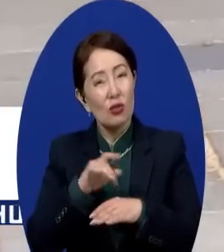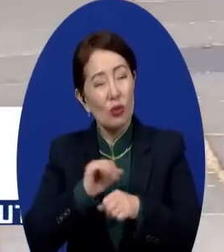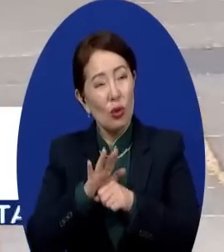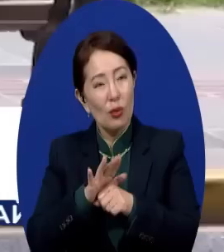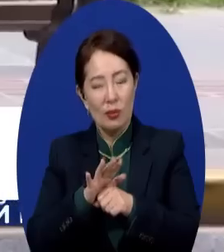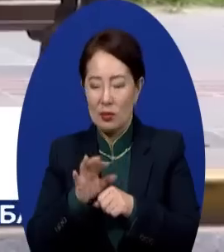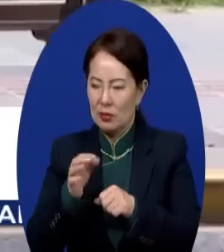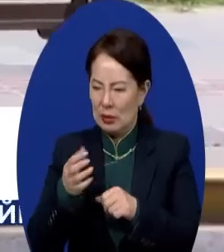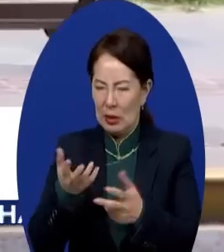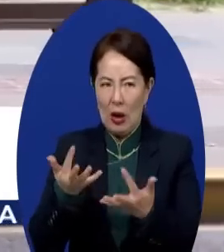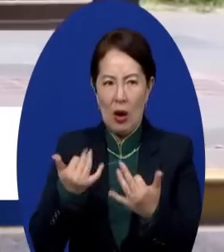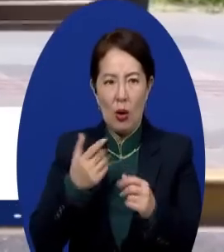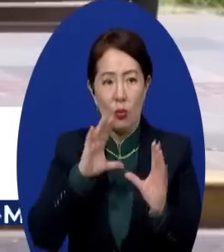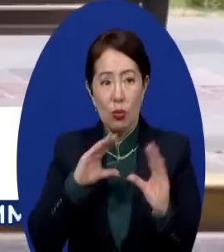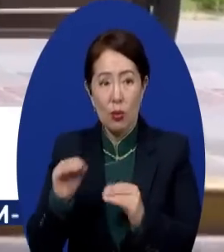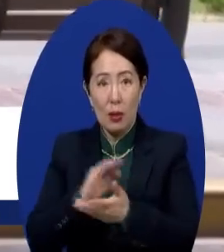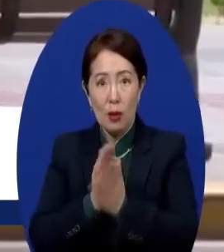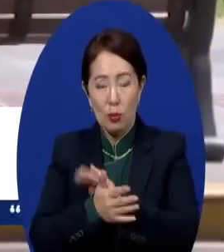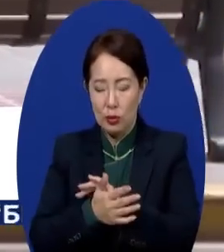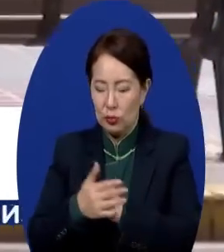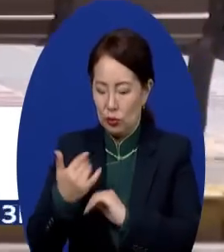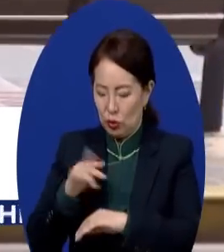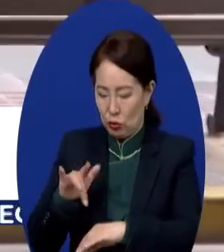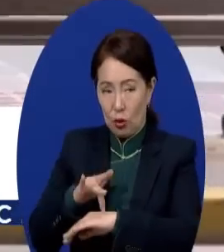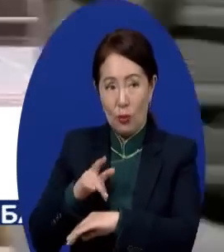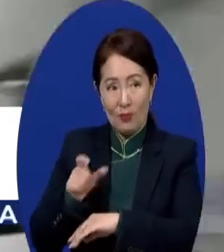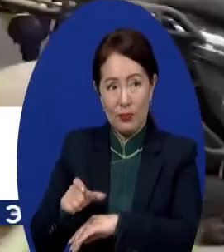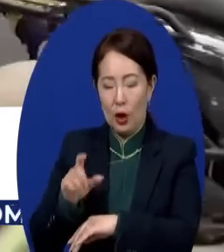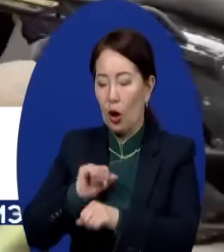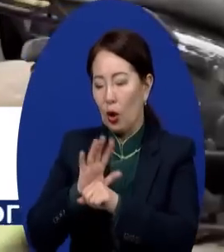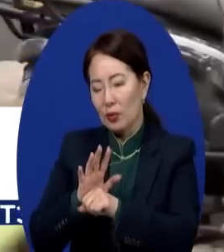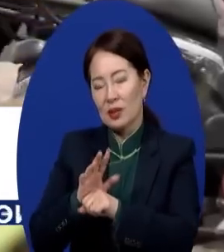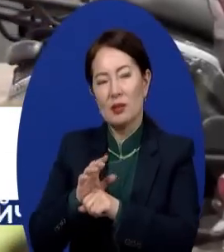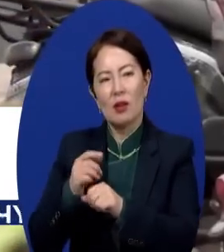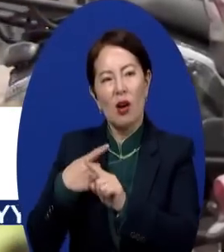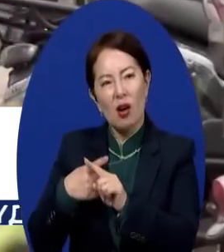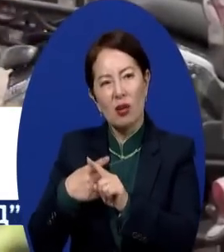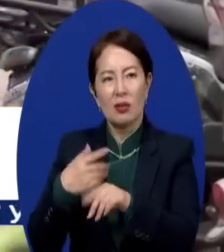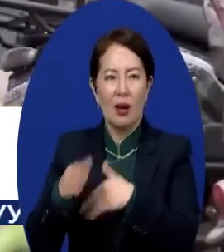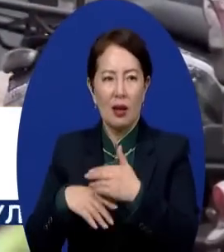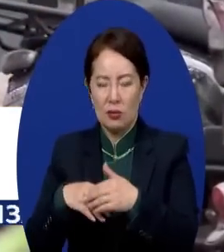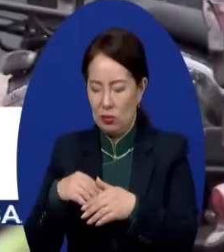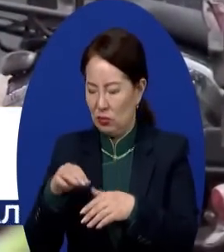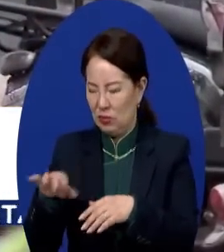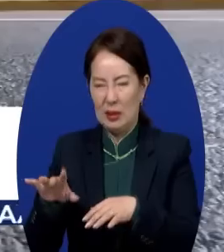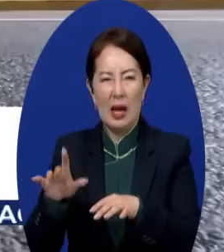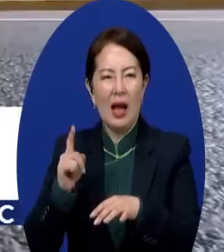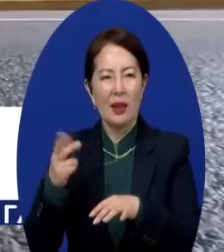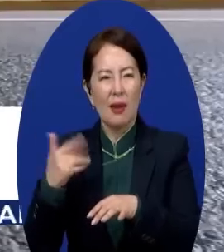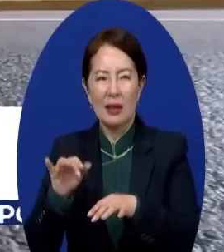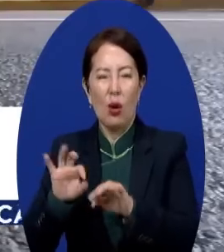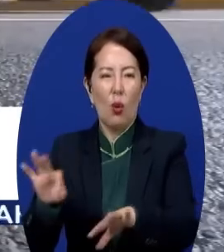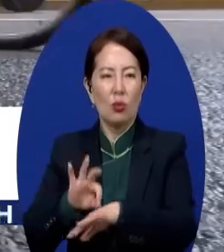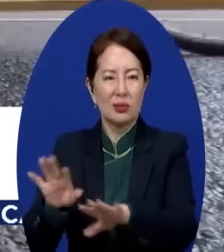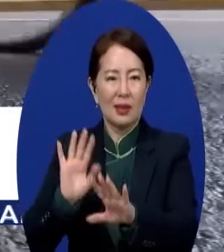тохиолдол мэдгдгүүц буурсан ч хотын ирэх баригчид коронавирус хөл хорой тогтоосон бүсээс гадуур халдвартай газар нутгаас бусад газар